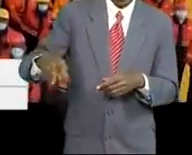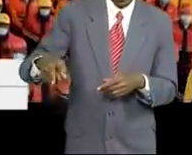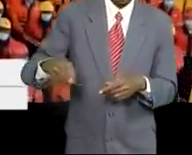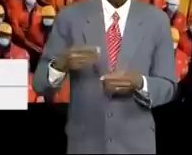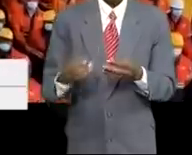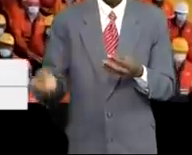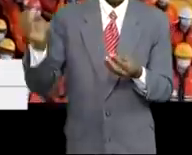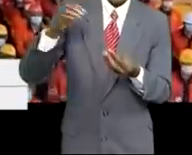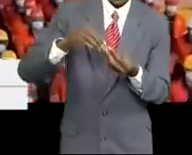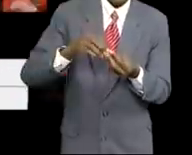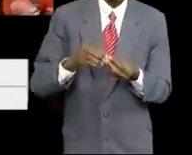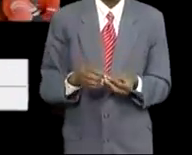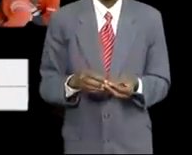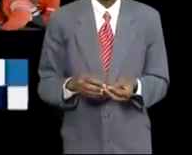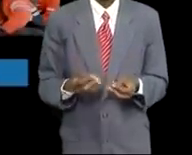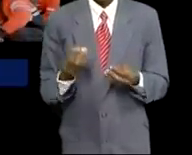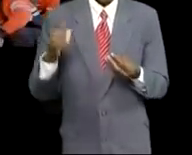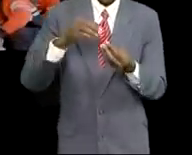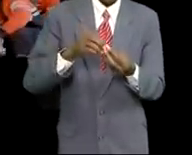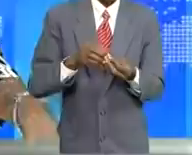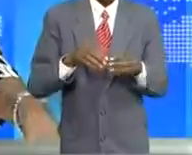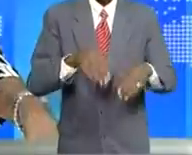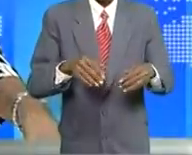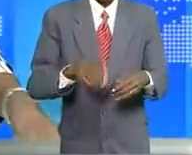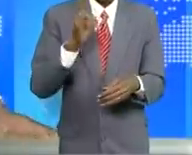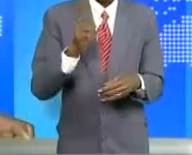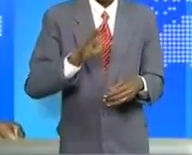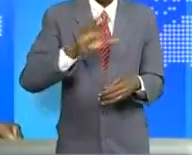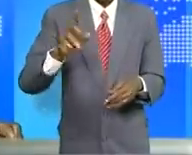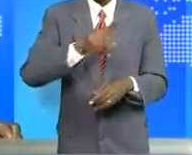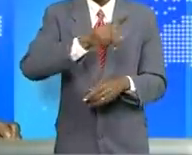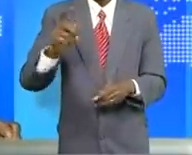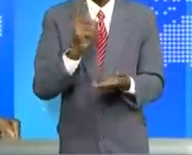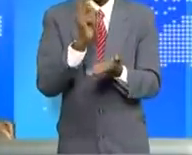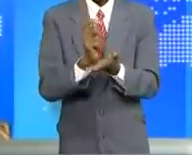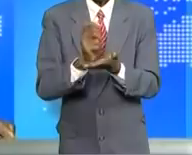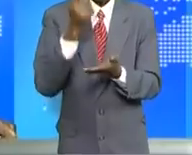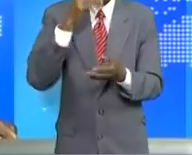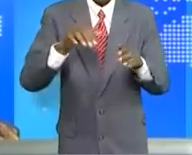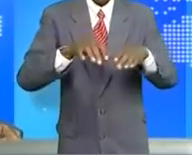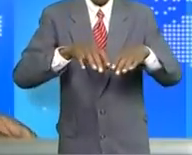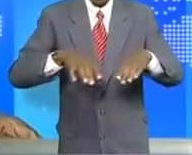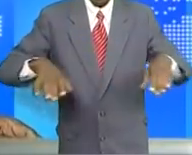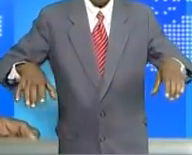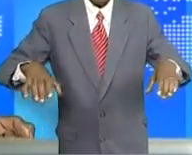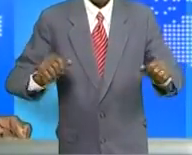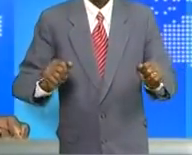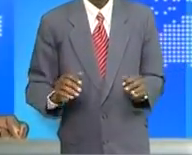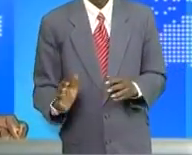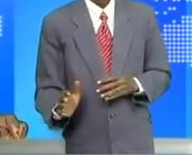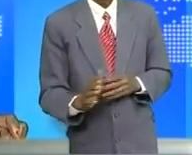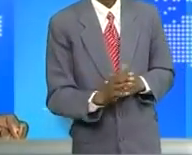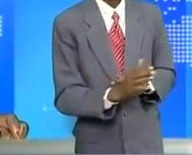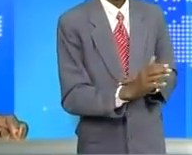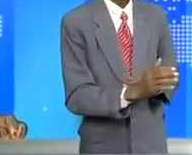annuelle de 250 000 tonnes de cuivre cathodique. trop de rumeurs et fausses informations qui circulent dans les